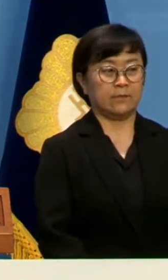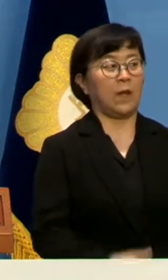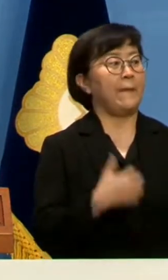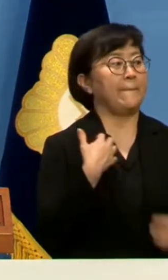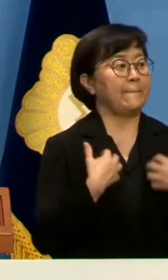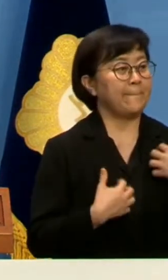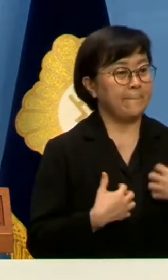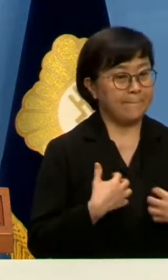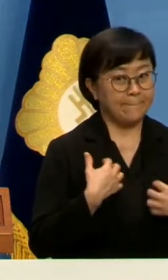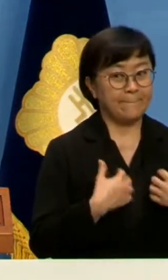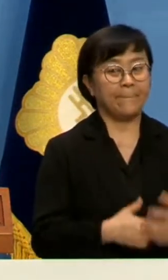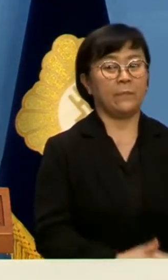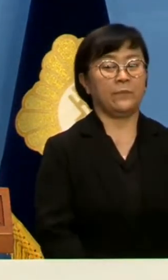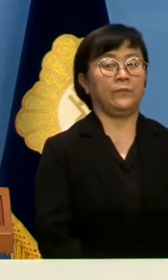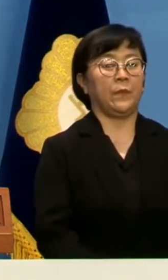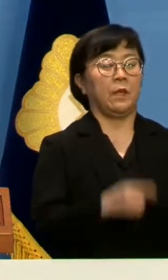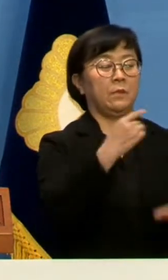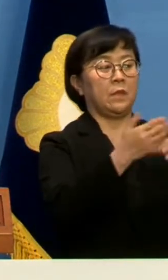반갑습니다.